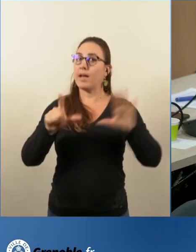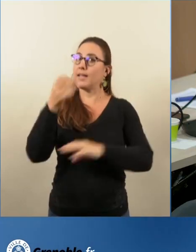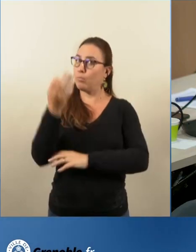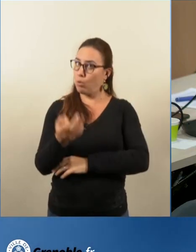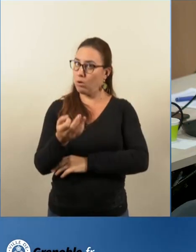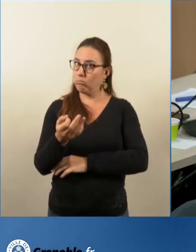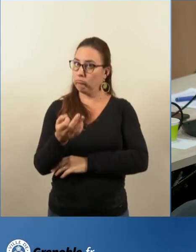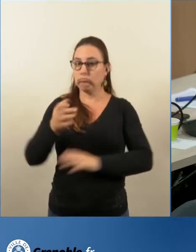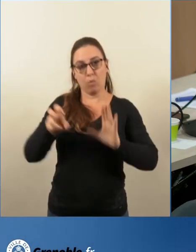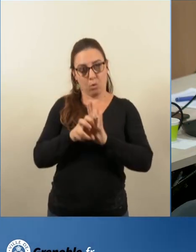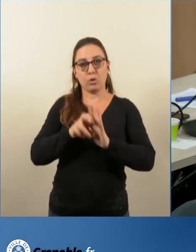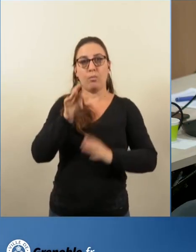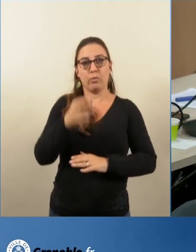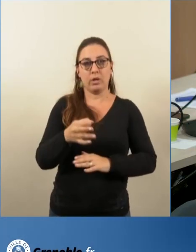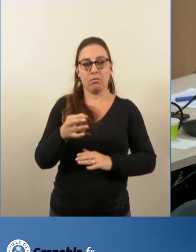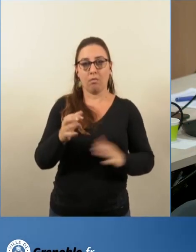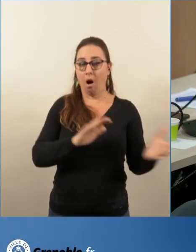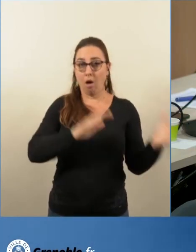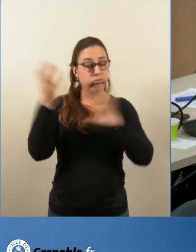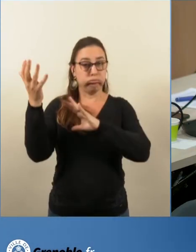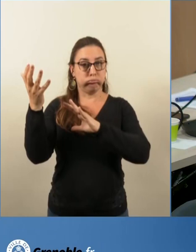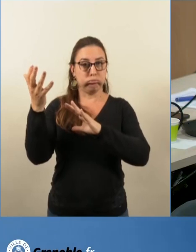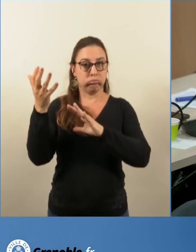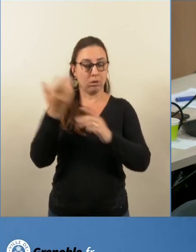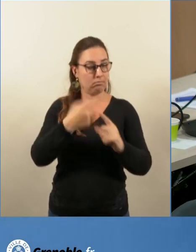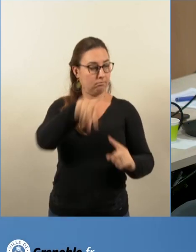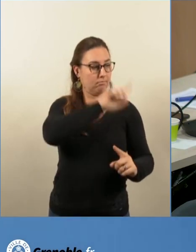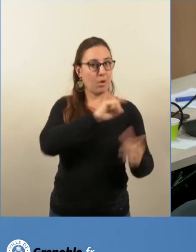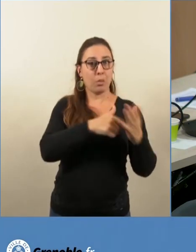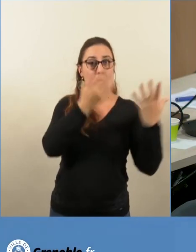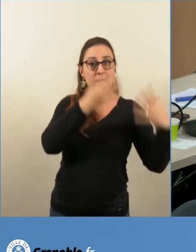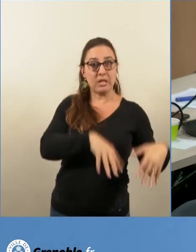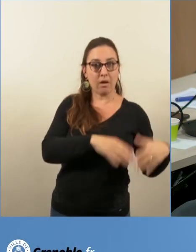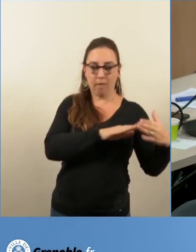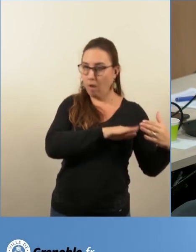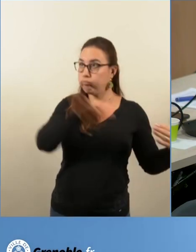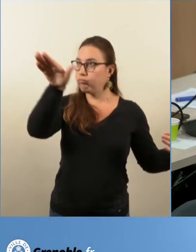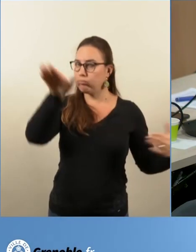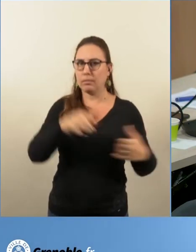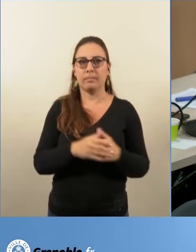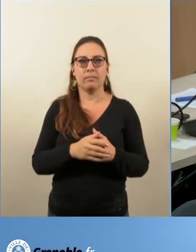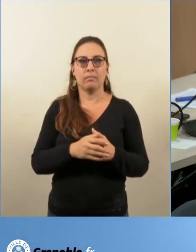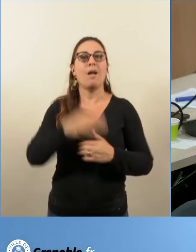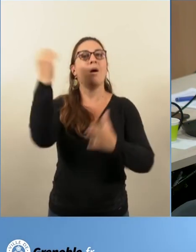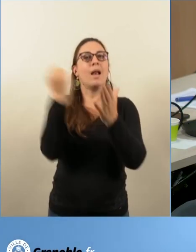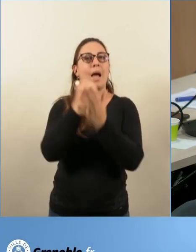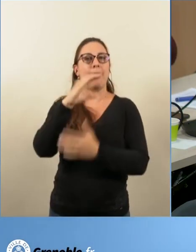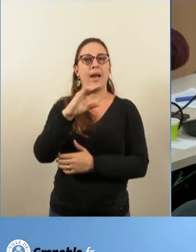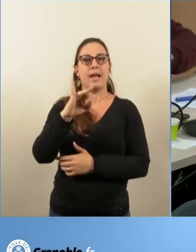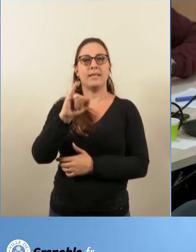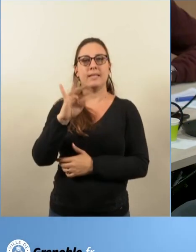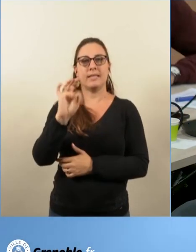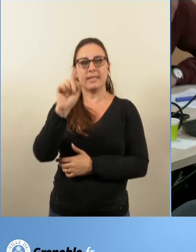grille d'analyse en aide progression par rapport au score précédent qui était le score de 2019 pour l'attribution du label sitter gigold